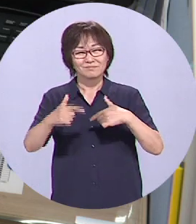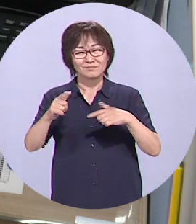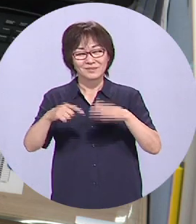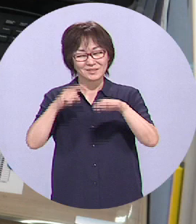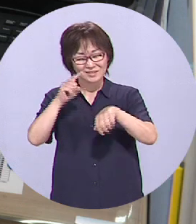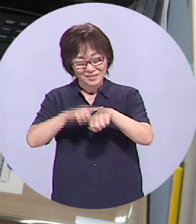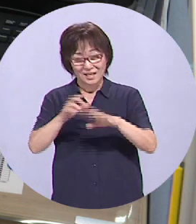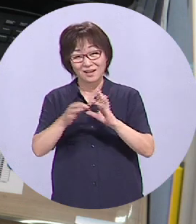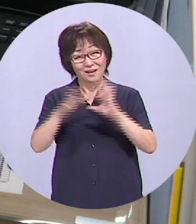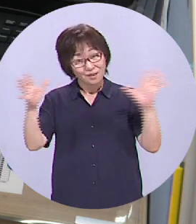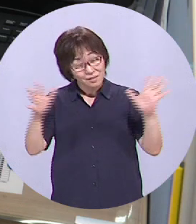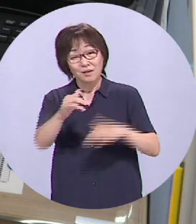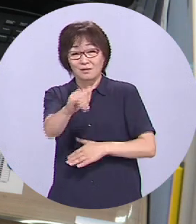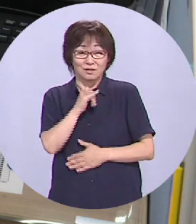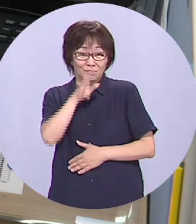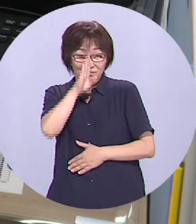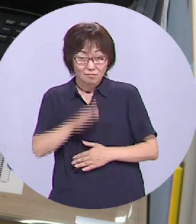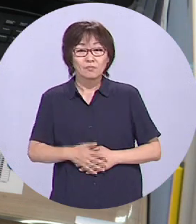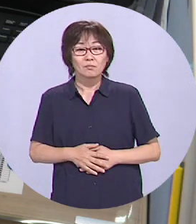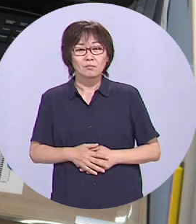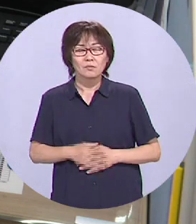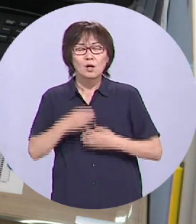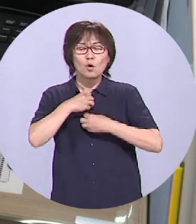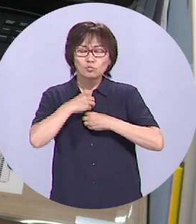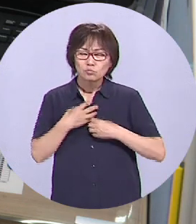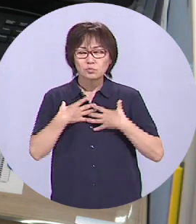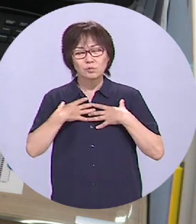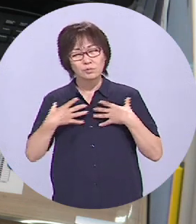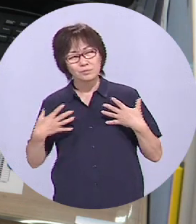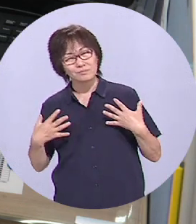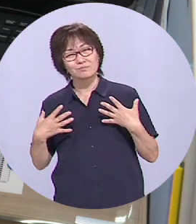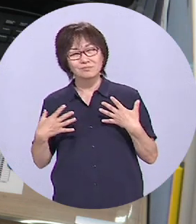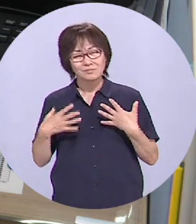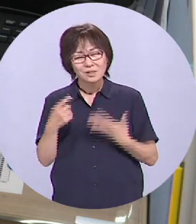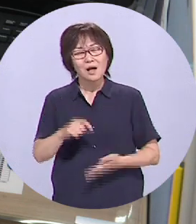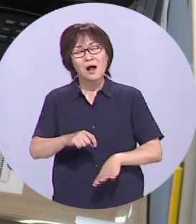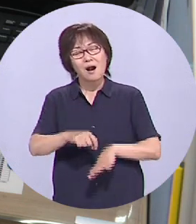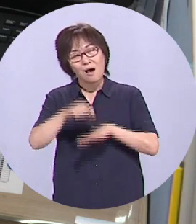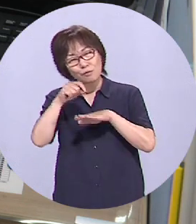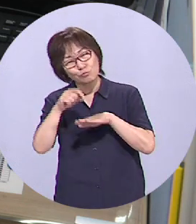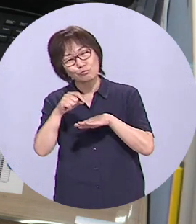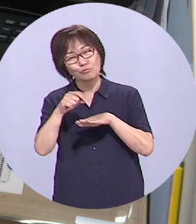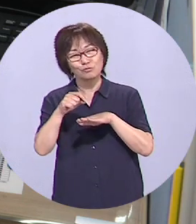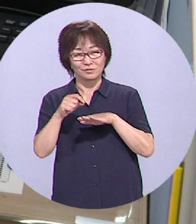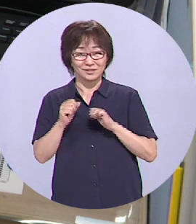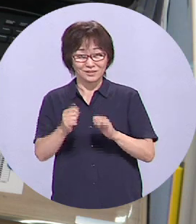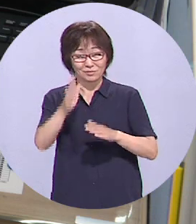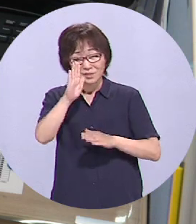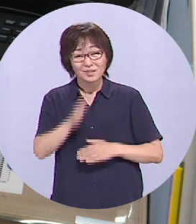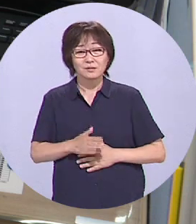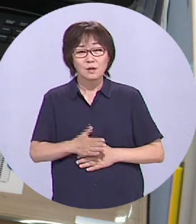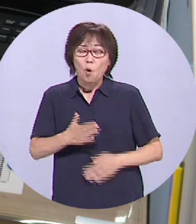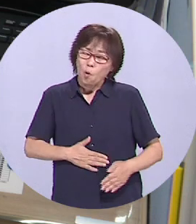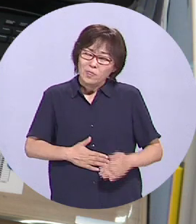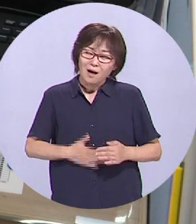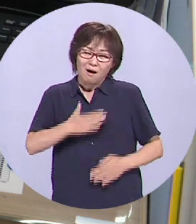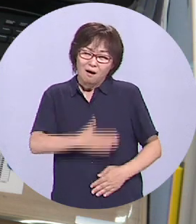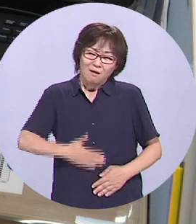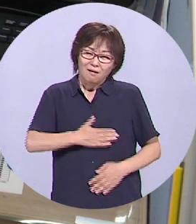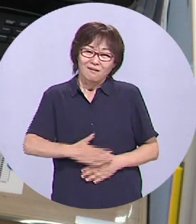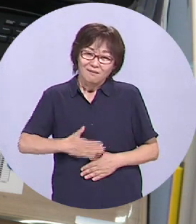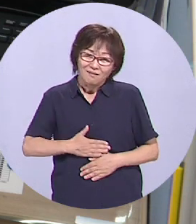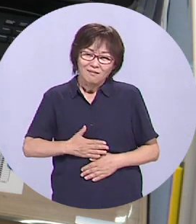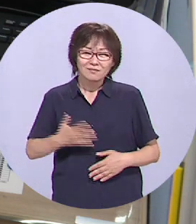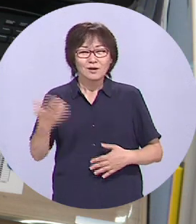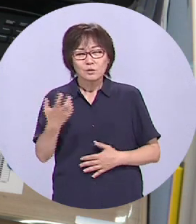。衣類を緩めて楽な姿勢で安静にしてください。またお腹をさするなどして痛みを和ら